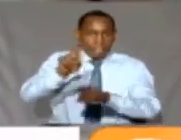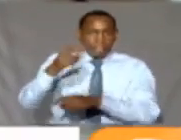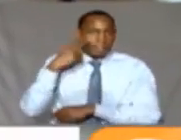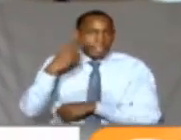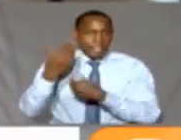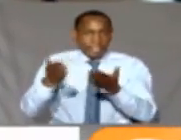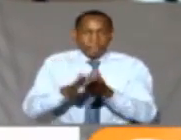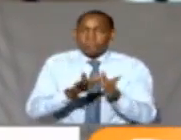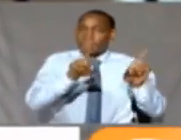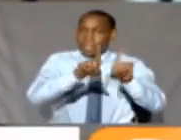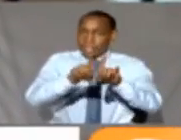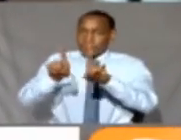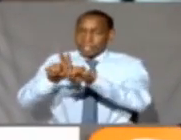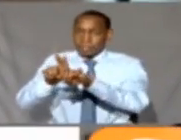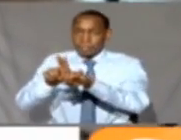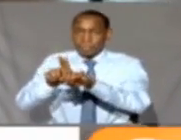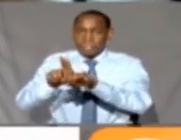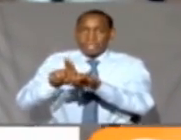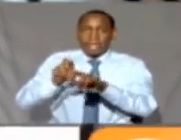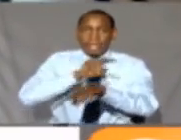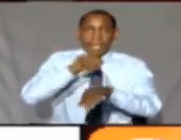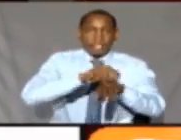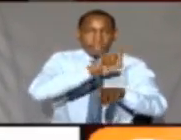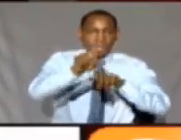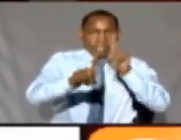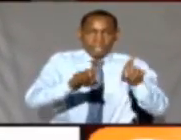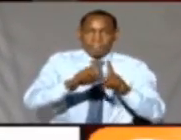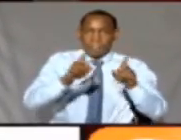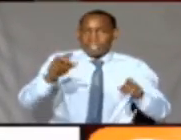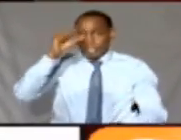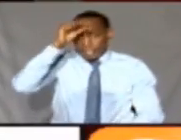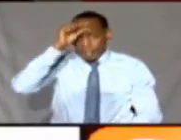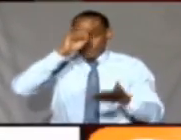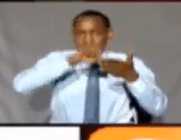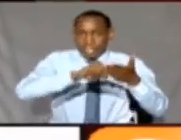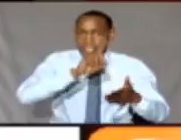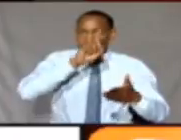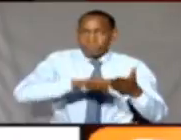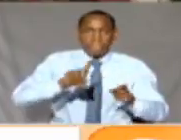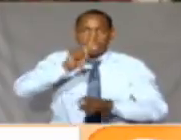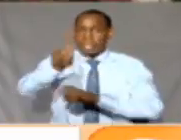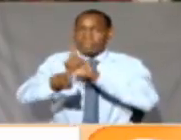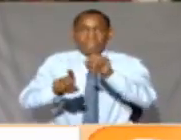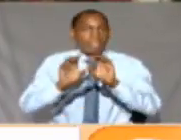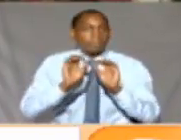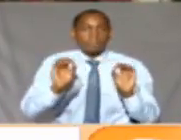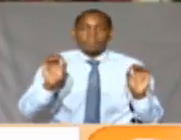yakionekana kufanana na ya wakati wa mitihani ya kitaifa licha ya serikali kusisitiza kuwa huu si mtihani.